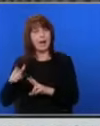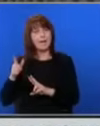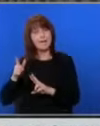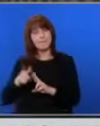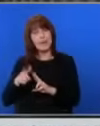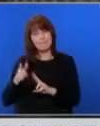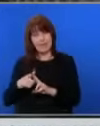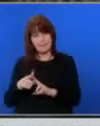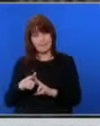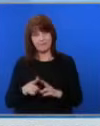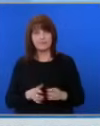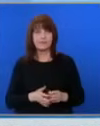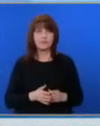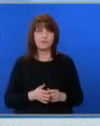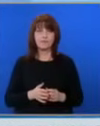от коалицията.